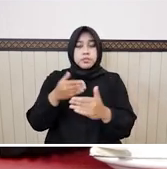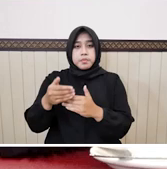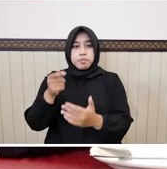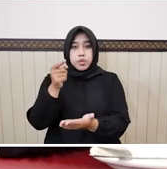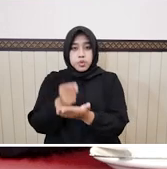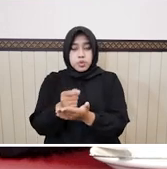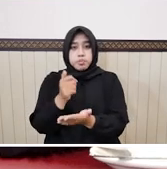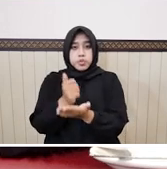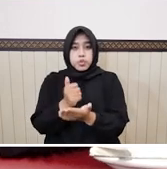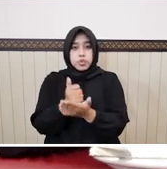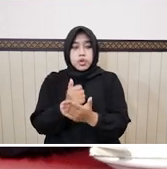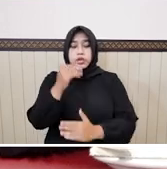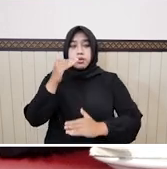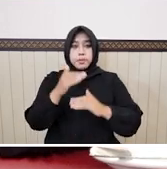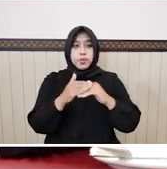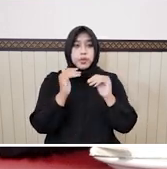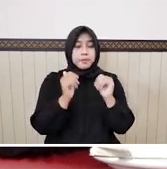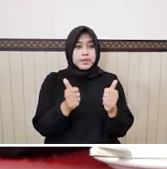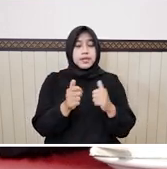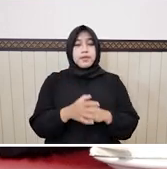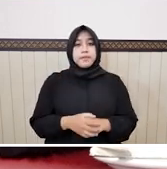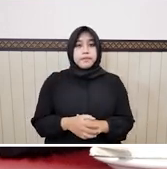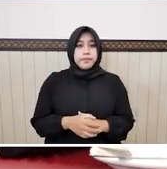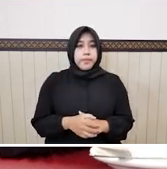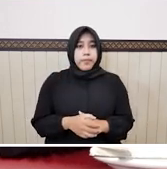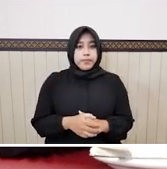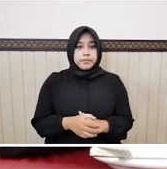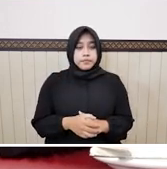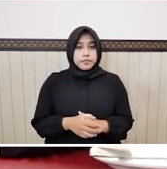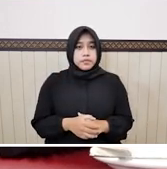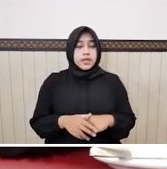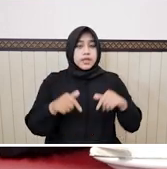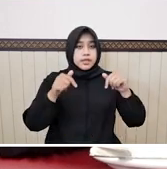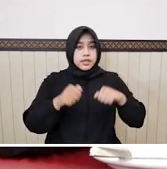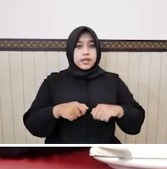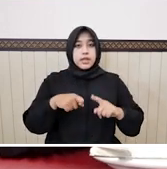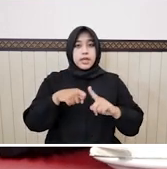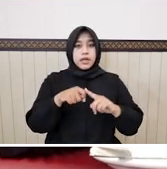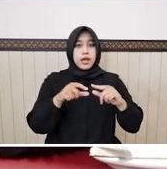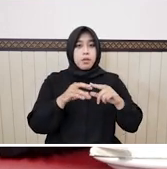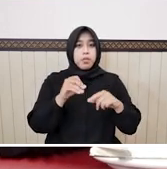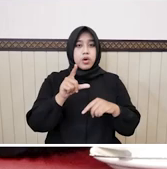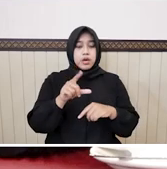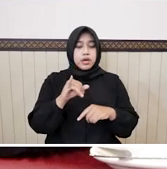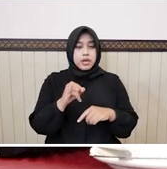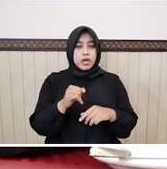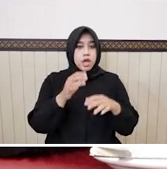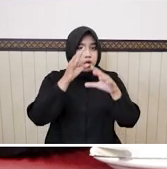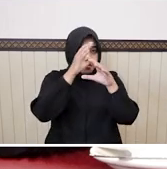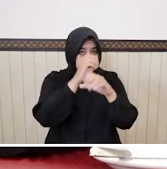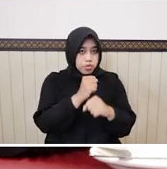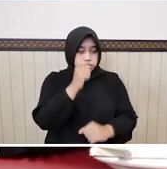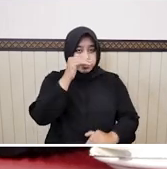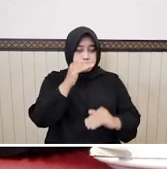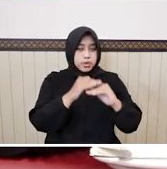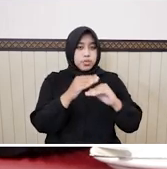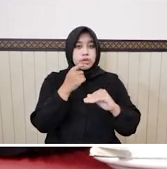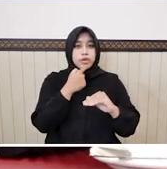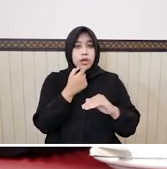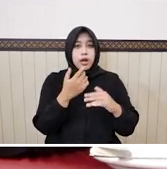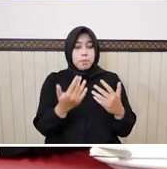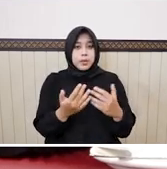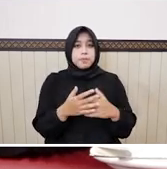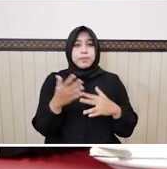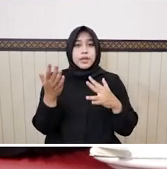bisa euy penuhi dan saat ini Kapolri juga berkonsentrasi penuh terkait dengan